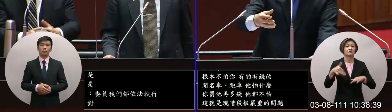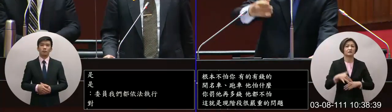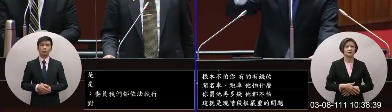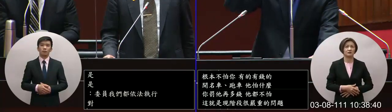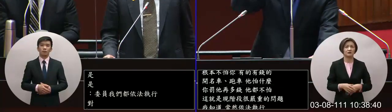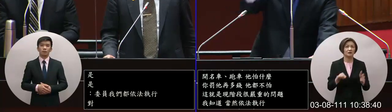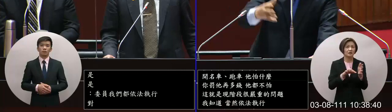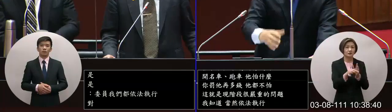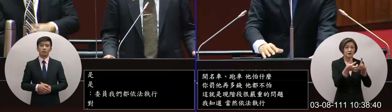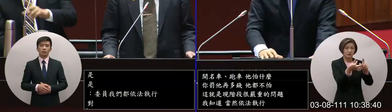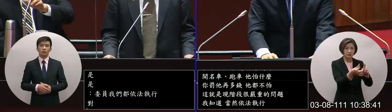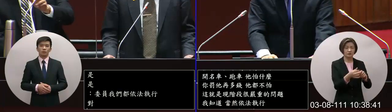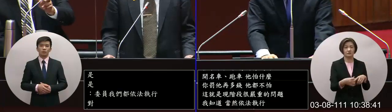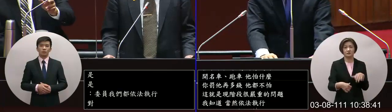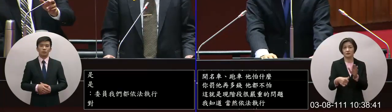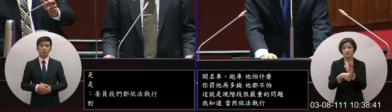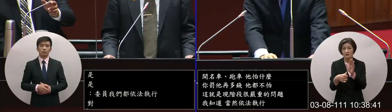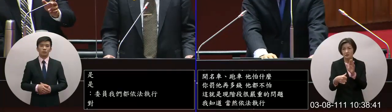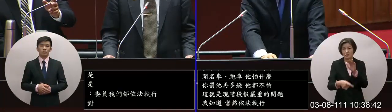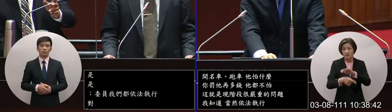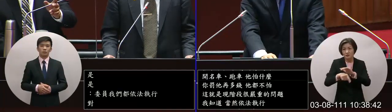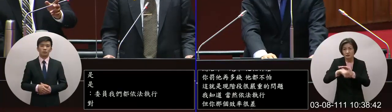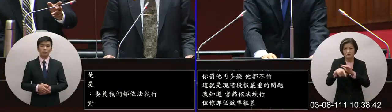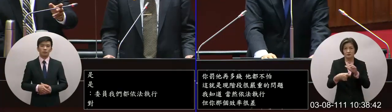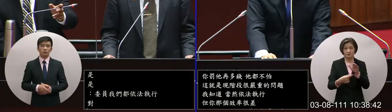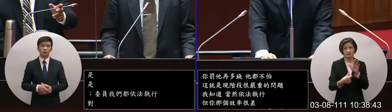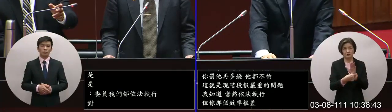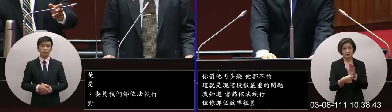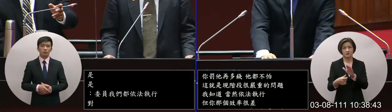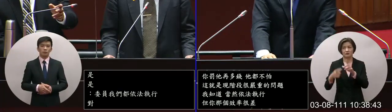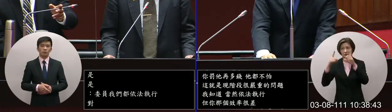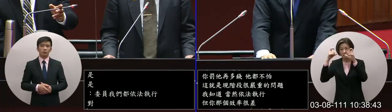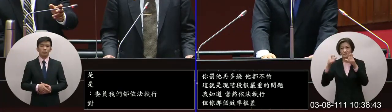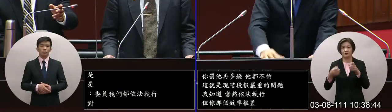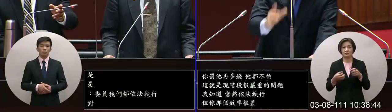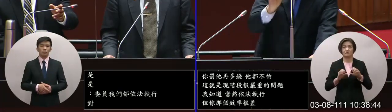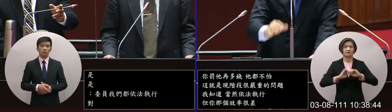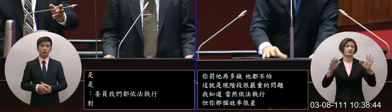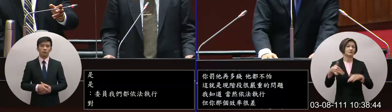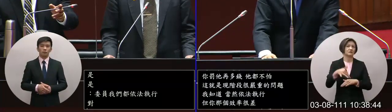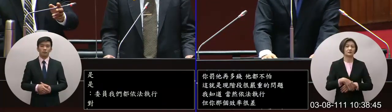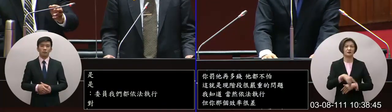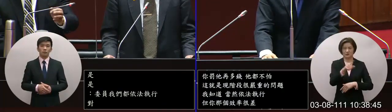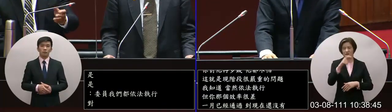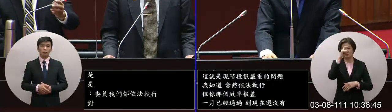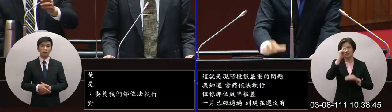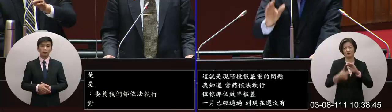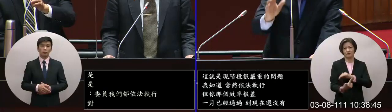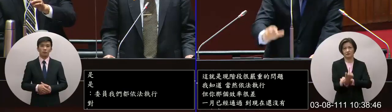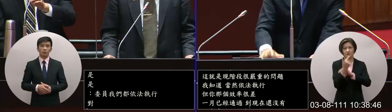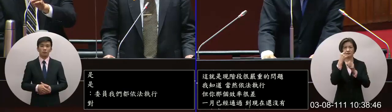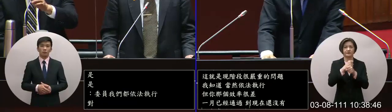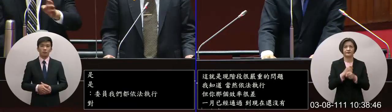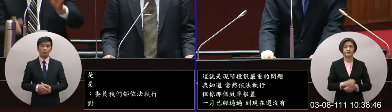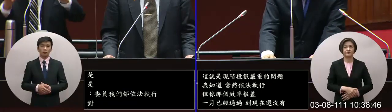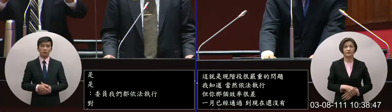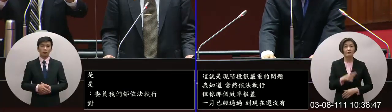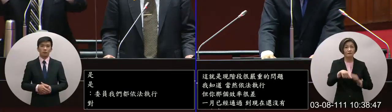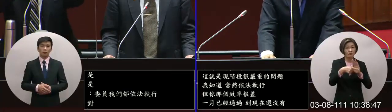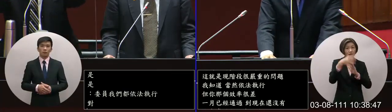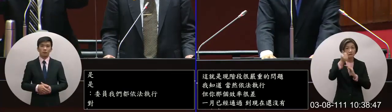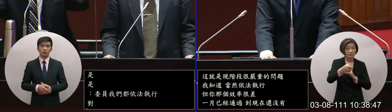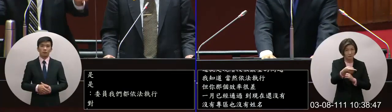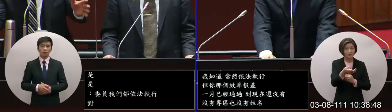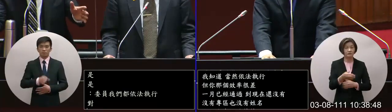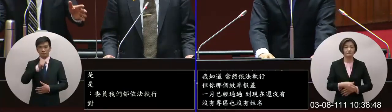也没有姓名，也没有公布他的照片等等。哦，我认为要有效率的。哦，院长， 好，哦，这